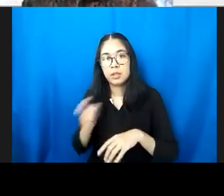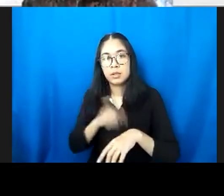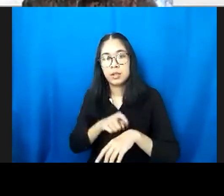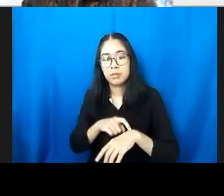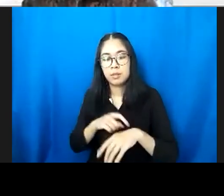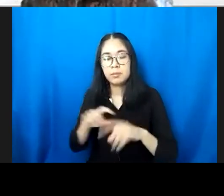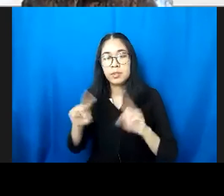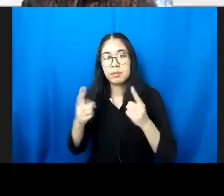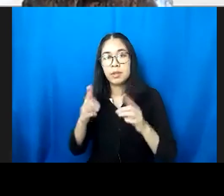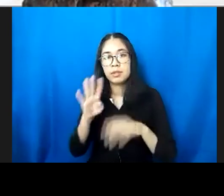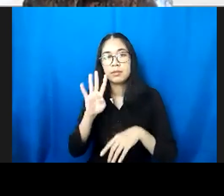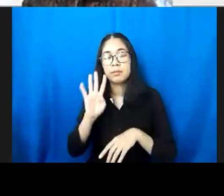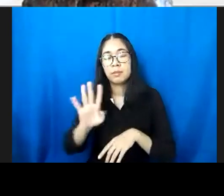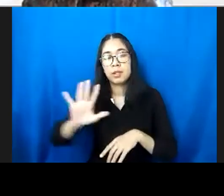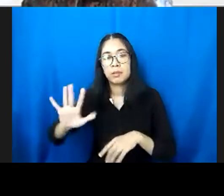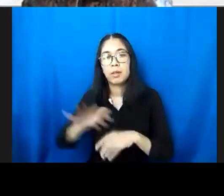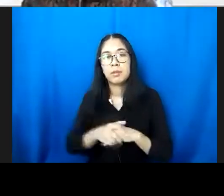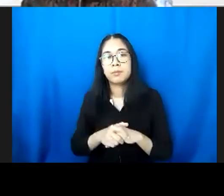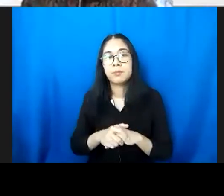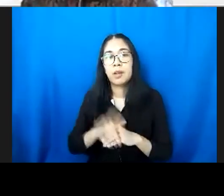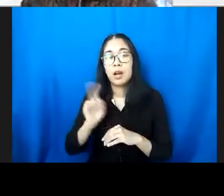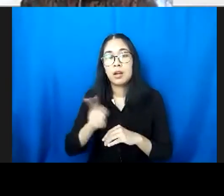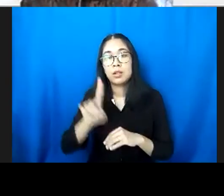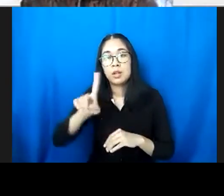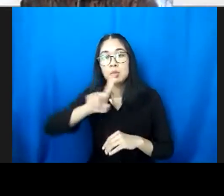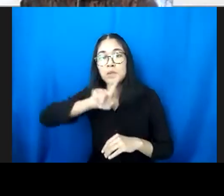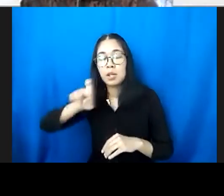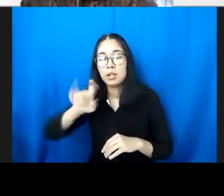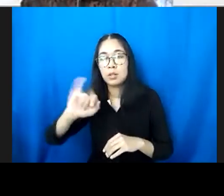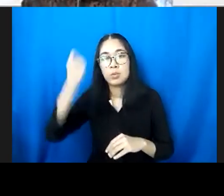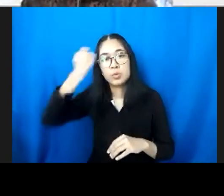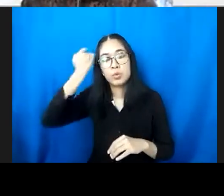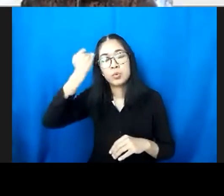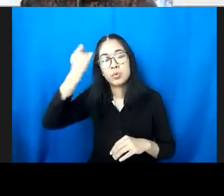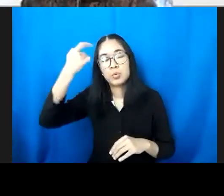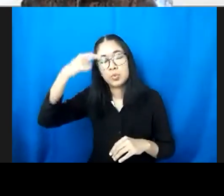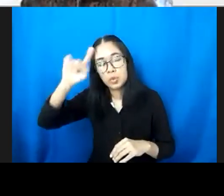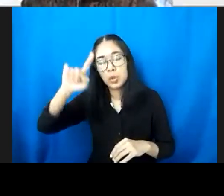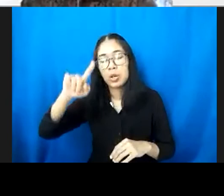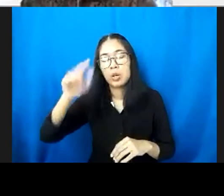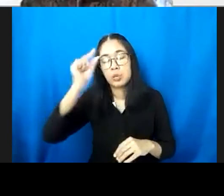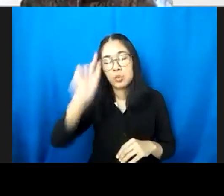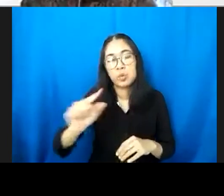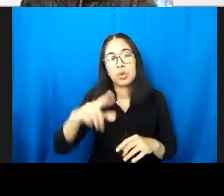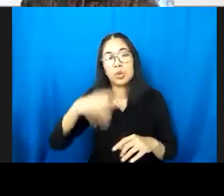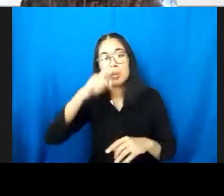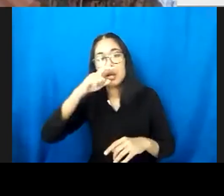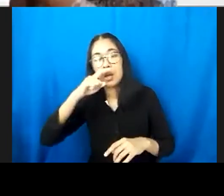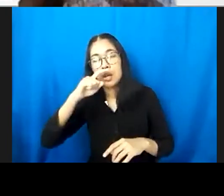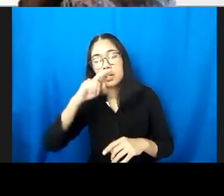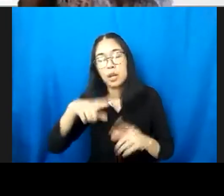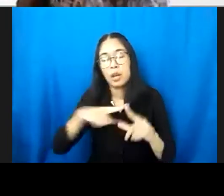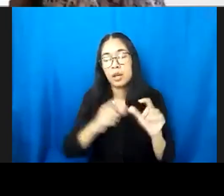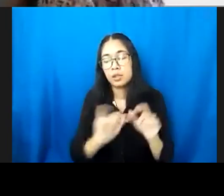11.45. Oke, ini masih ada satu pertanyaan nih Mas Rahmat untuk KYASI. Apa ekspektasi seorang laki-laki